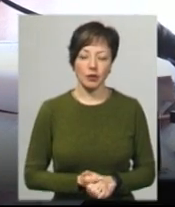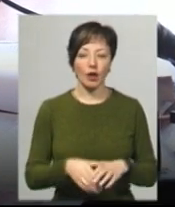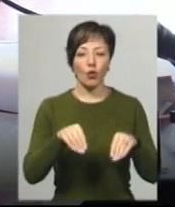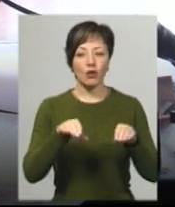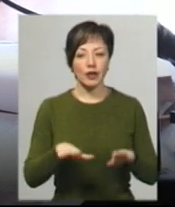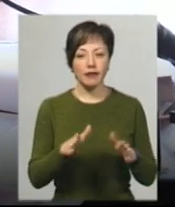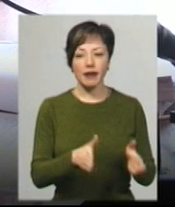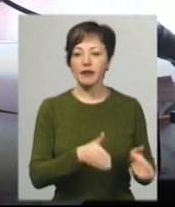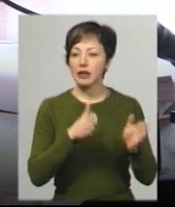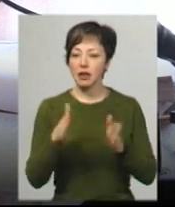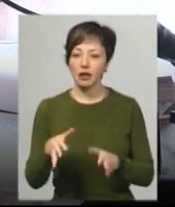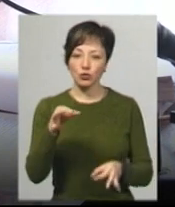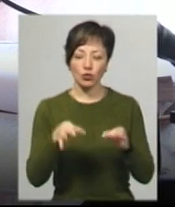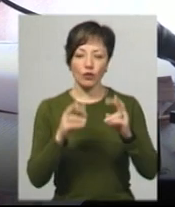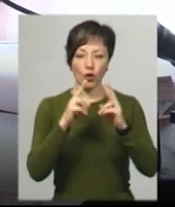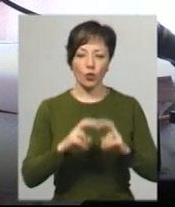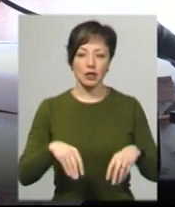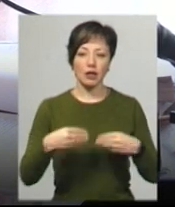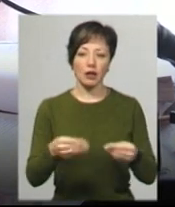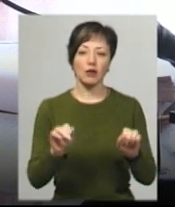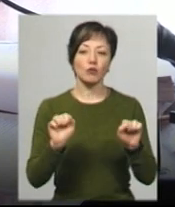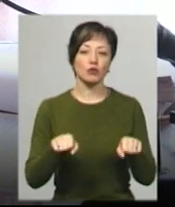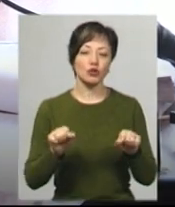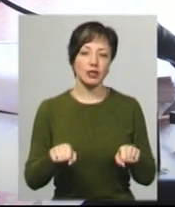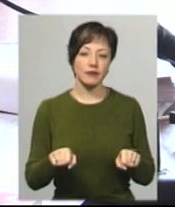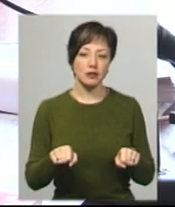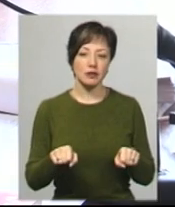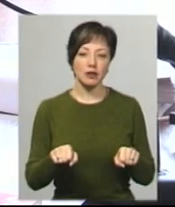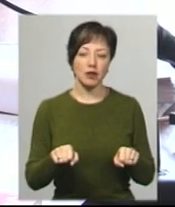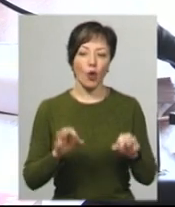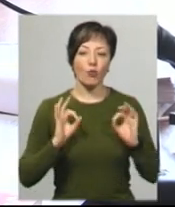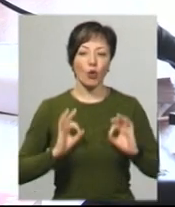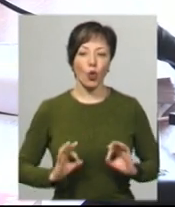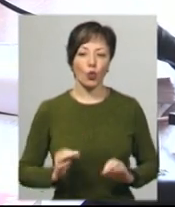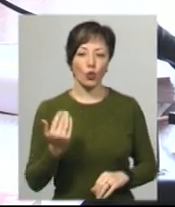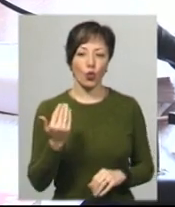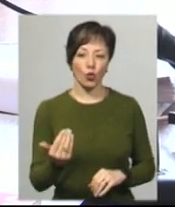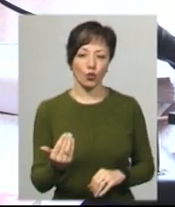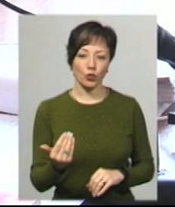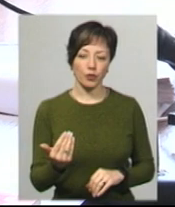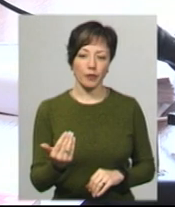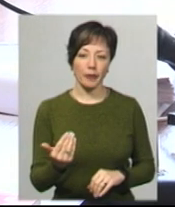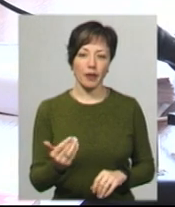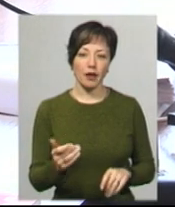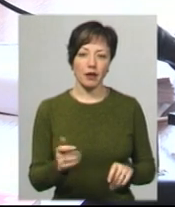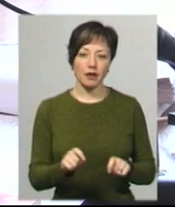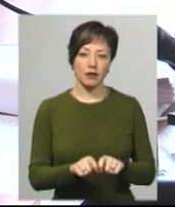відкласти судовий розгляд, надавши тим самим можливість прокурору